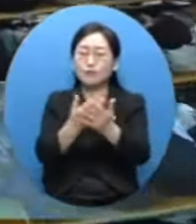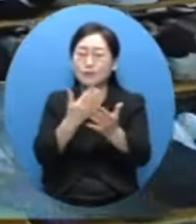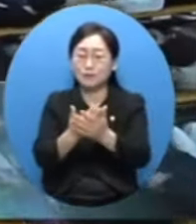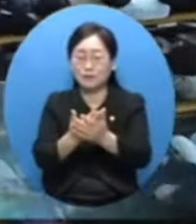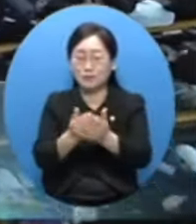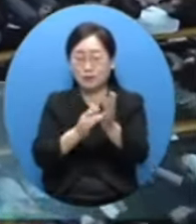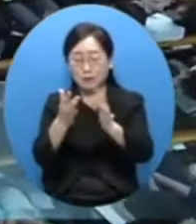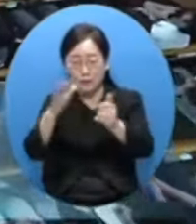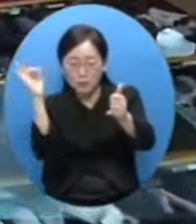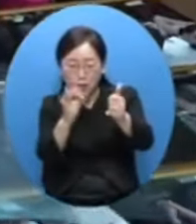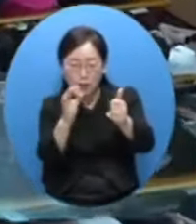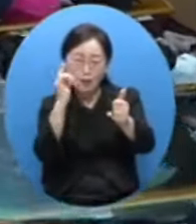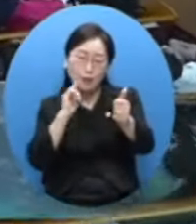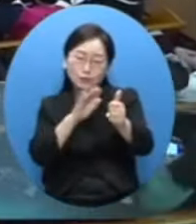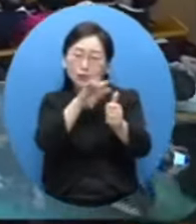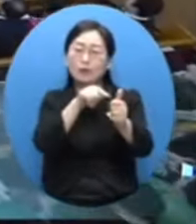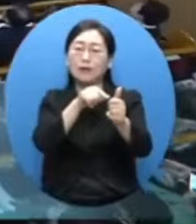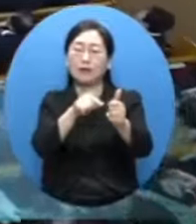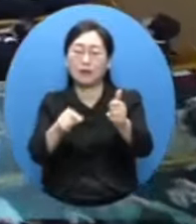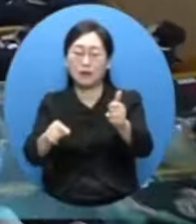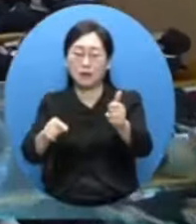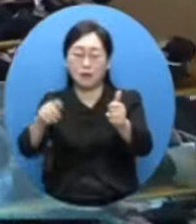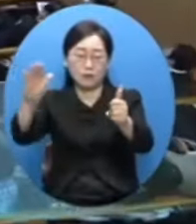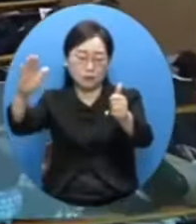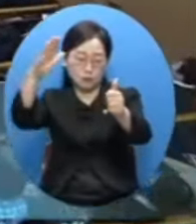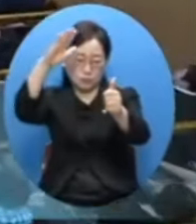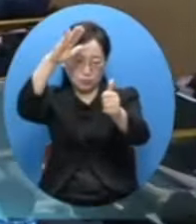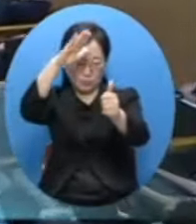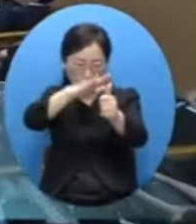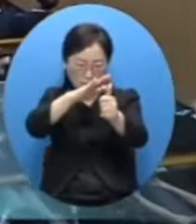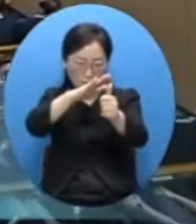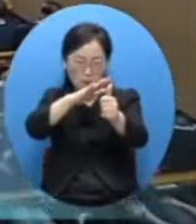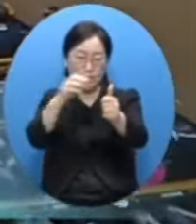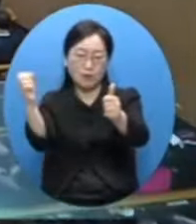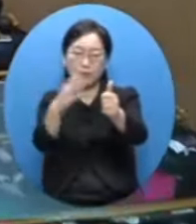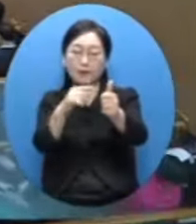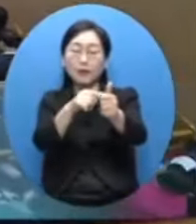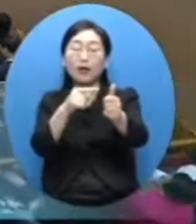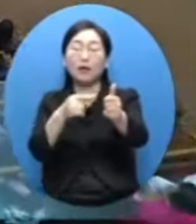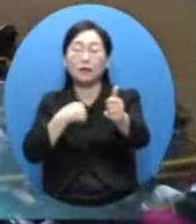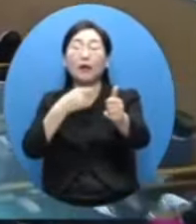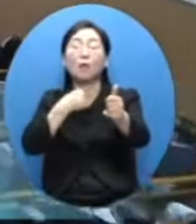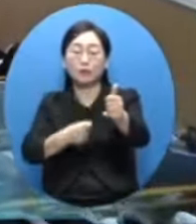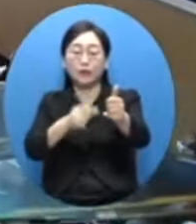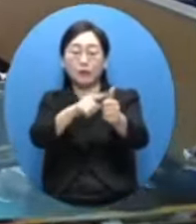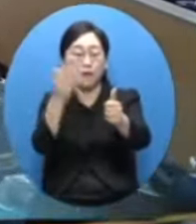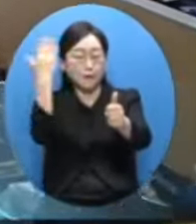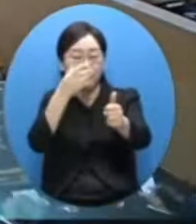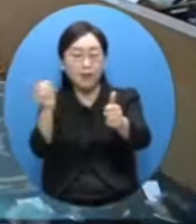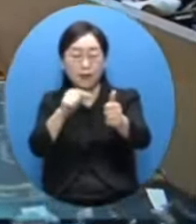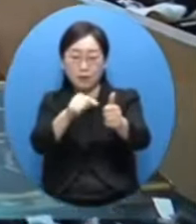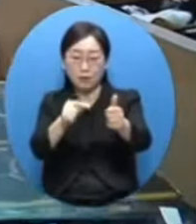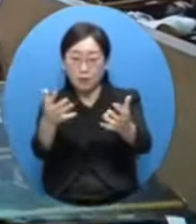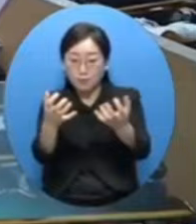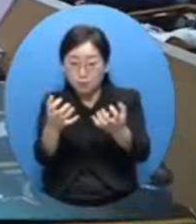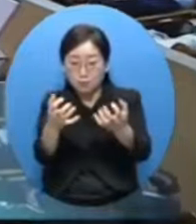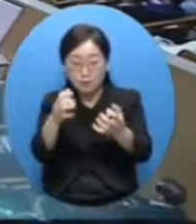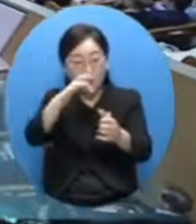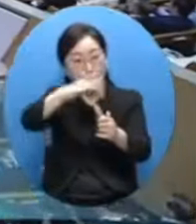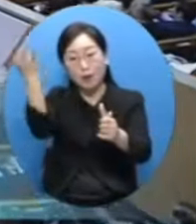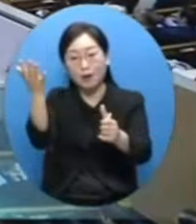예수께서 불쌍히 여기사 손을 내밀어 그에게 대시며 이르시되 내가 원하노니 깨끗함을 받으라 하시니 곧 나병이 그 사람에서